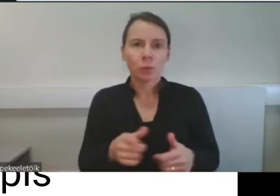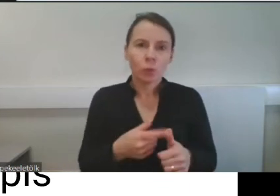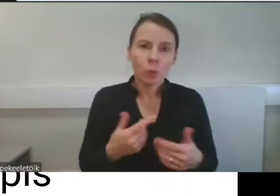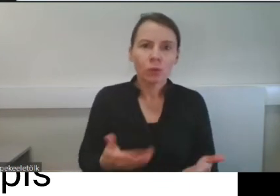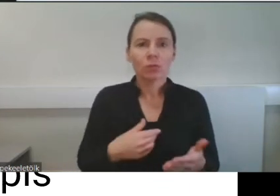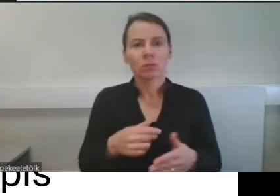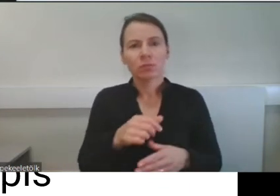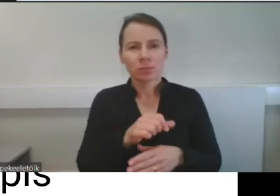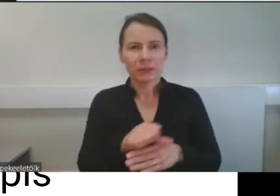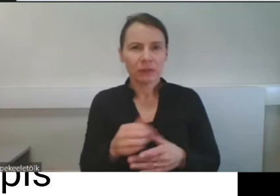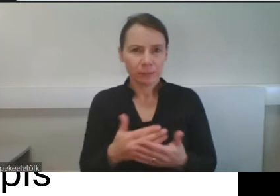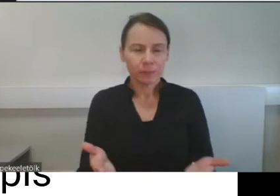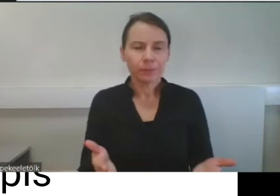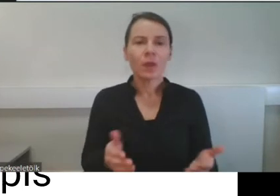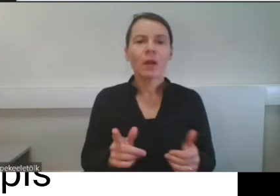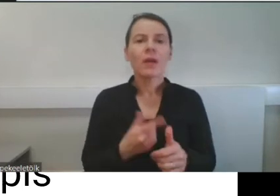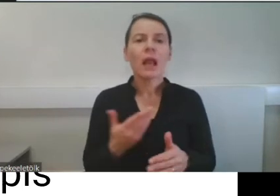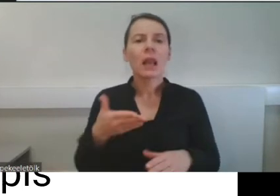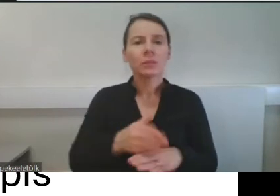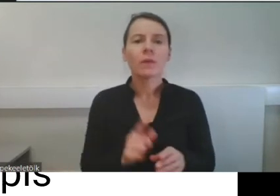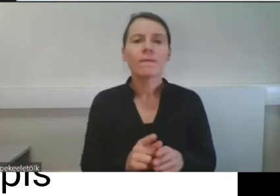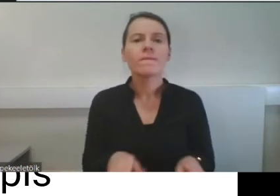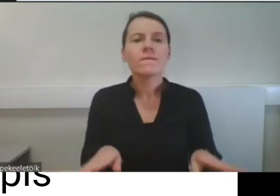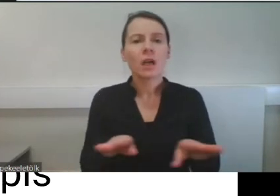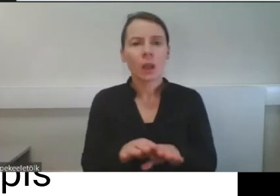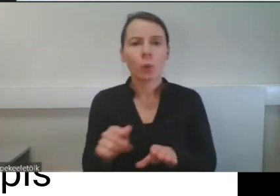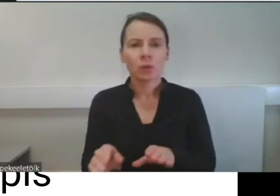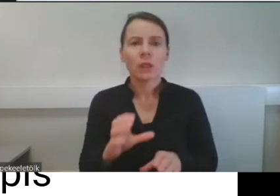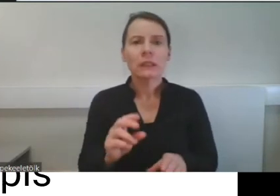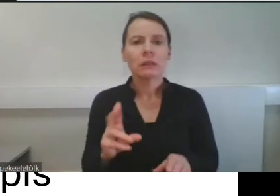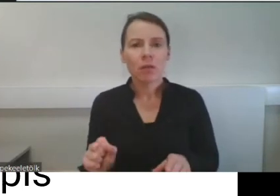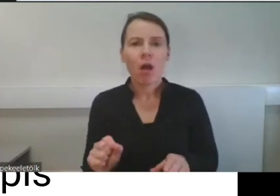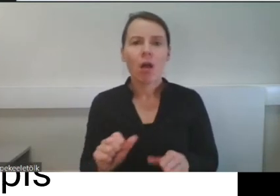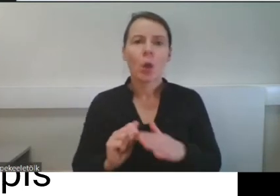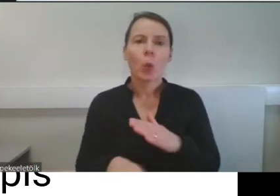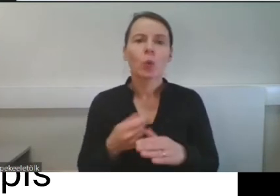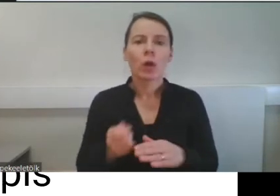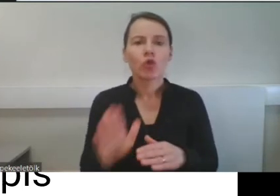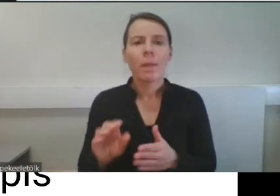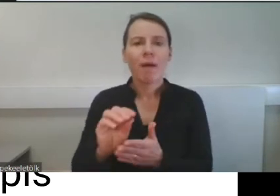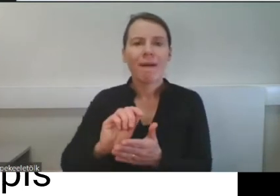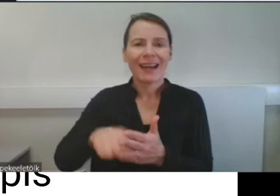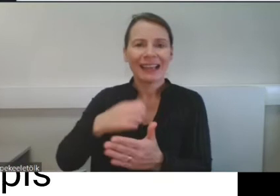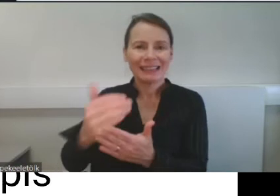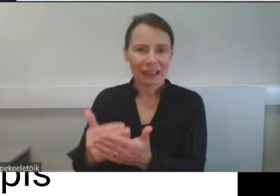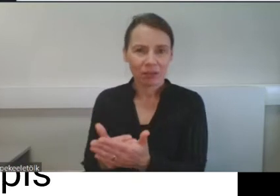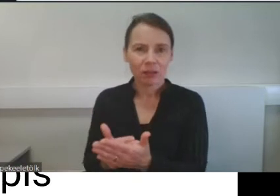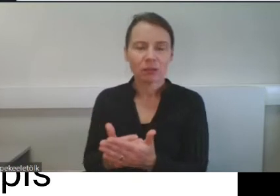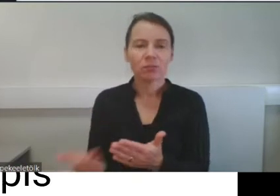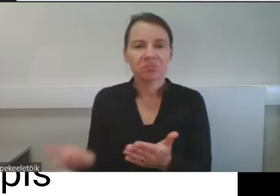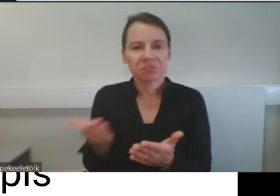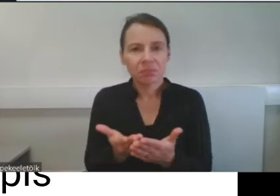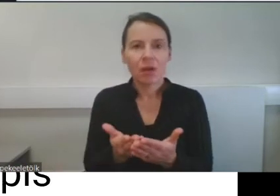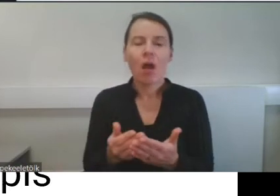on RFK, rahvusvaheline funktsioneerimisvõime vaeguste ja tervise klassifikatsioon, mida siis ka Sotsiaalkindlustusamet ja